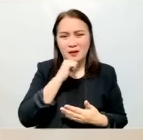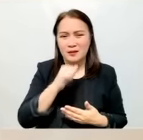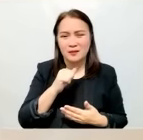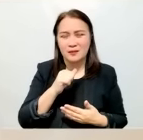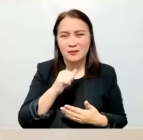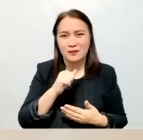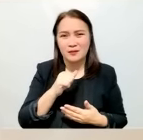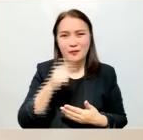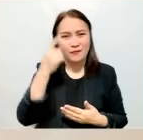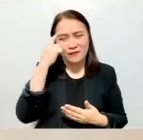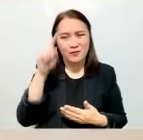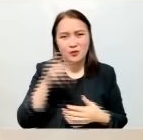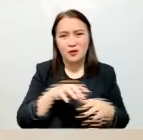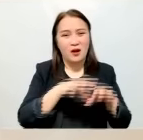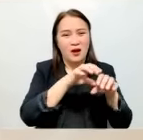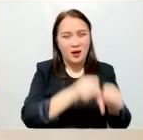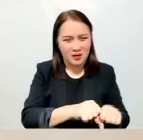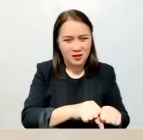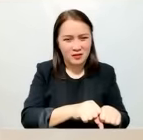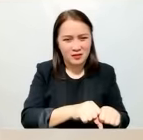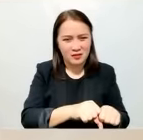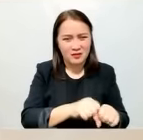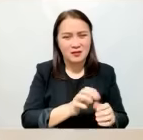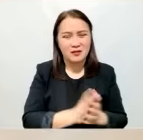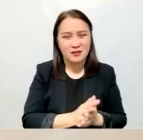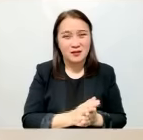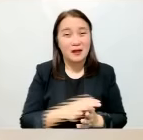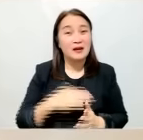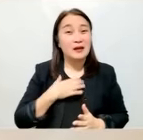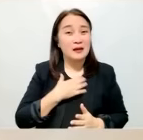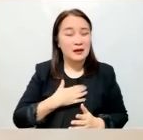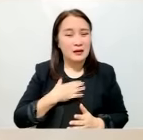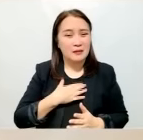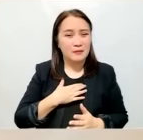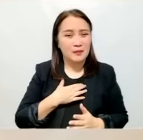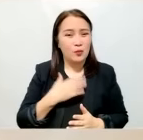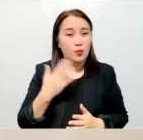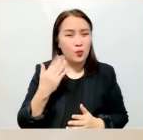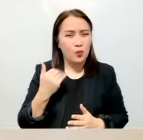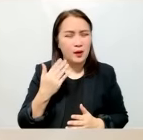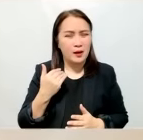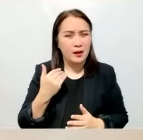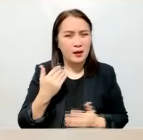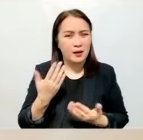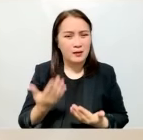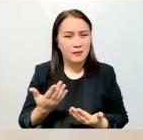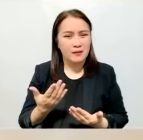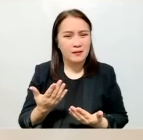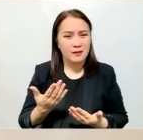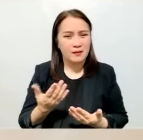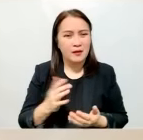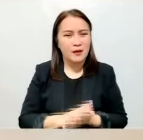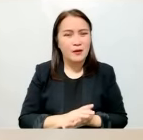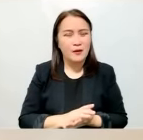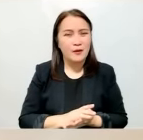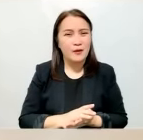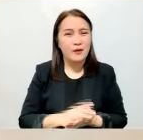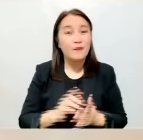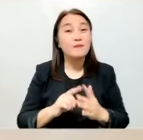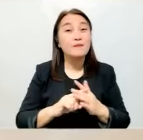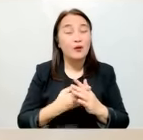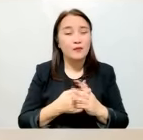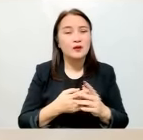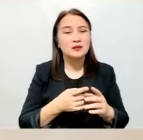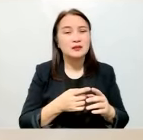for arrest po yung reklamo po na yun since for preliminary investigation or for filing of